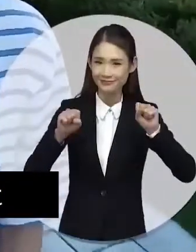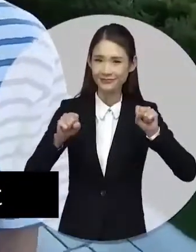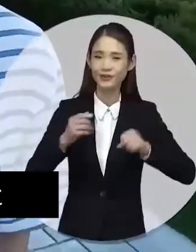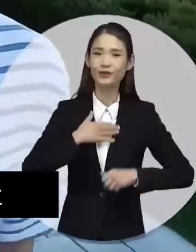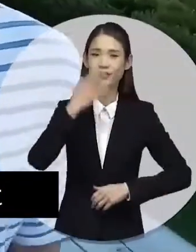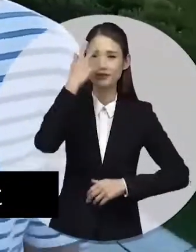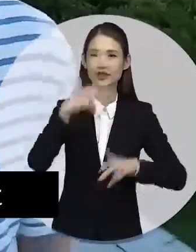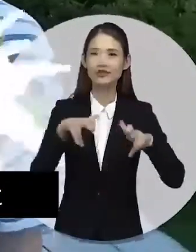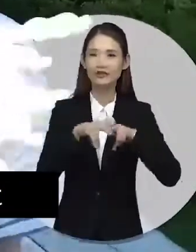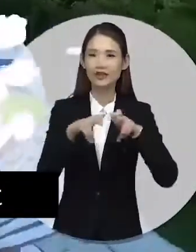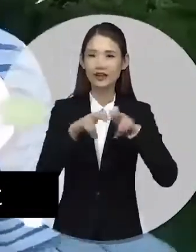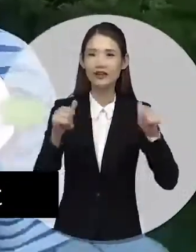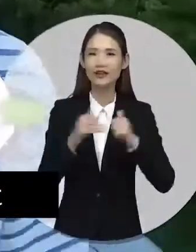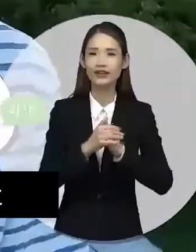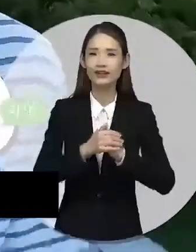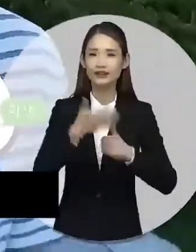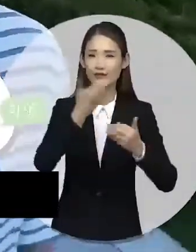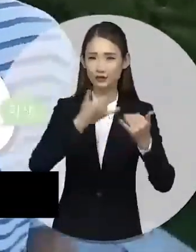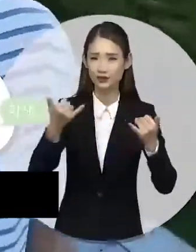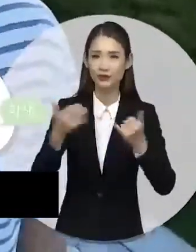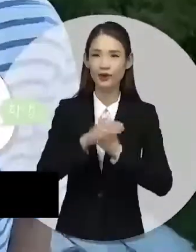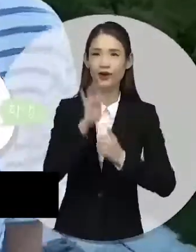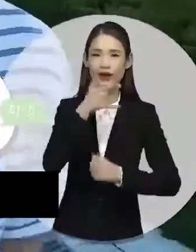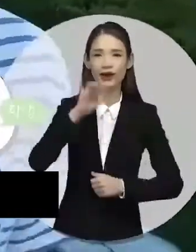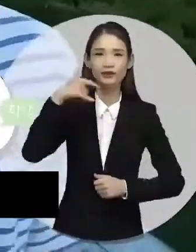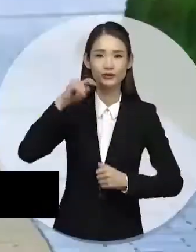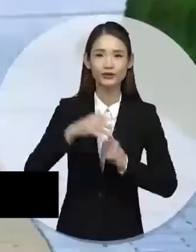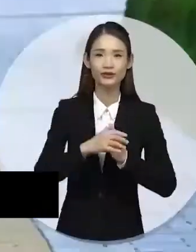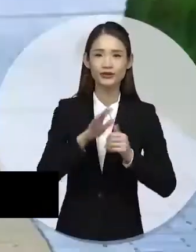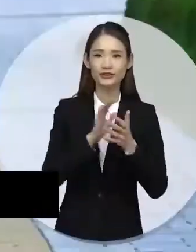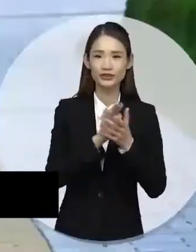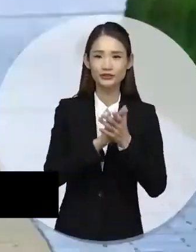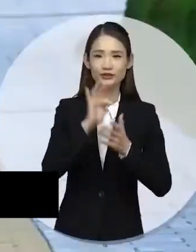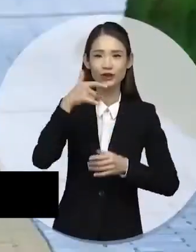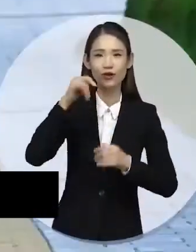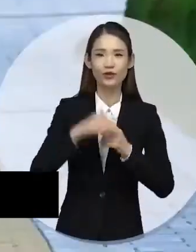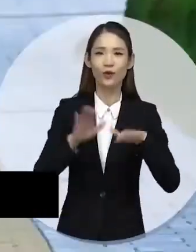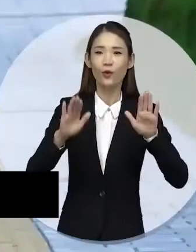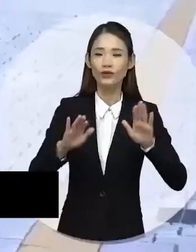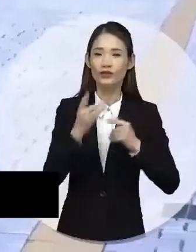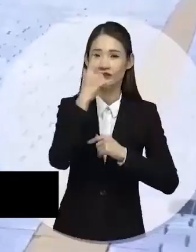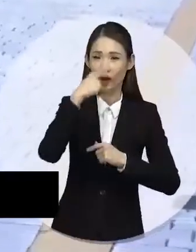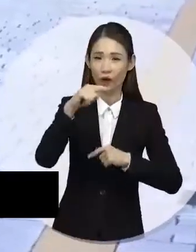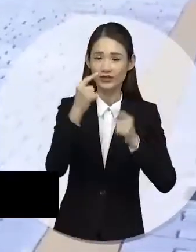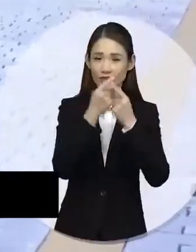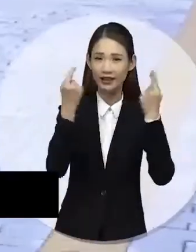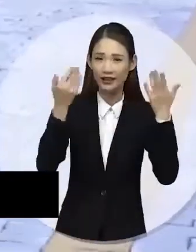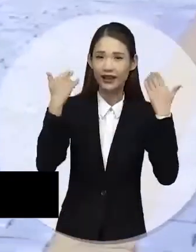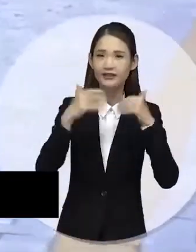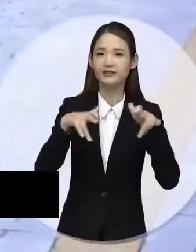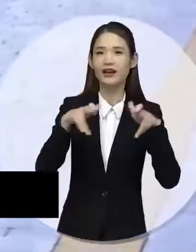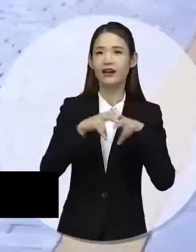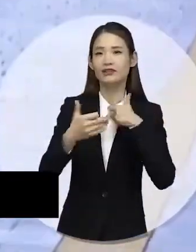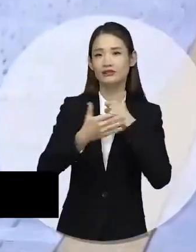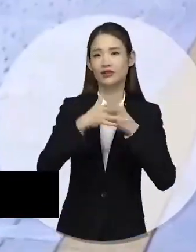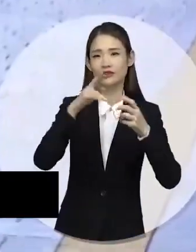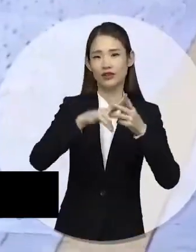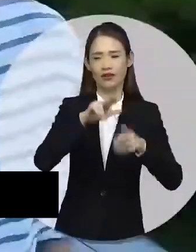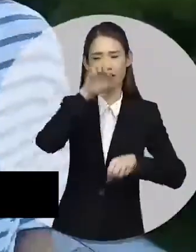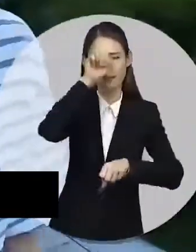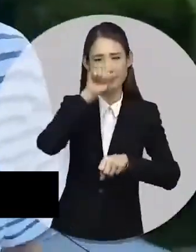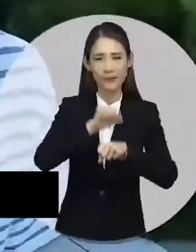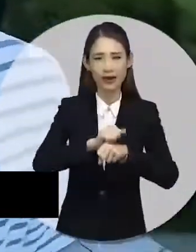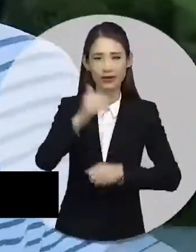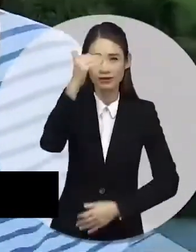안녕하세요. 저는 시각장애인 유튜버 한솔입니다. 한솔의 친구 소희입니다. 오늘 저는 연세대학교 장애인 지원제도가 굉장히 잘 돼 있다고